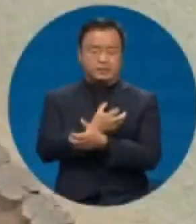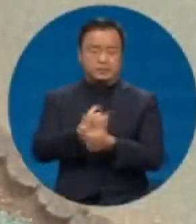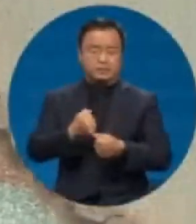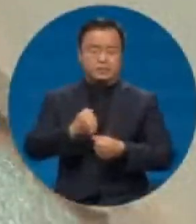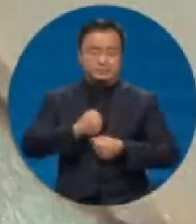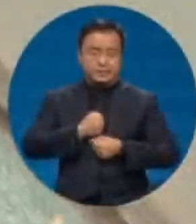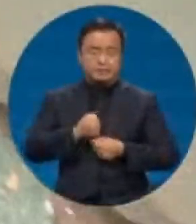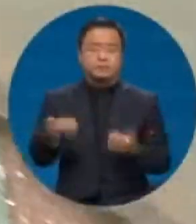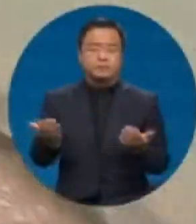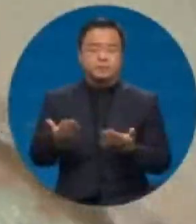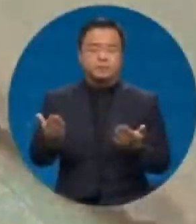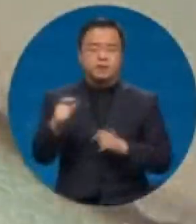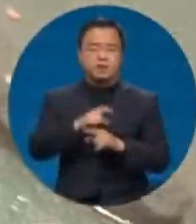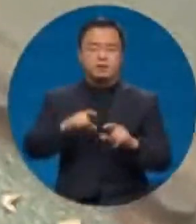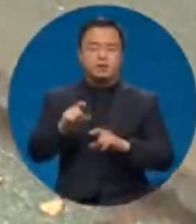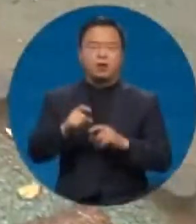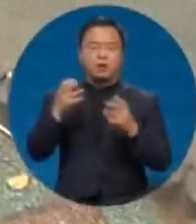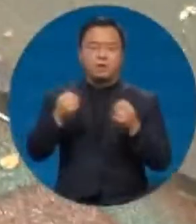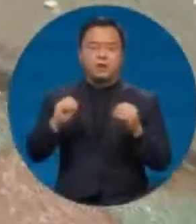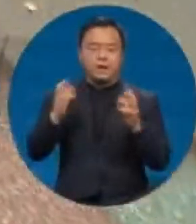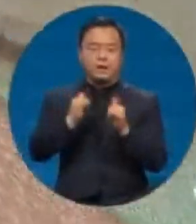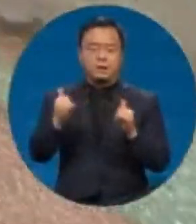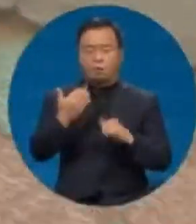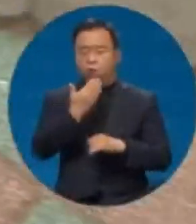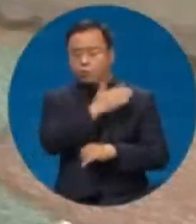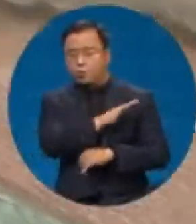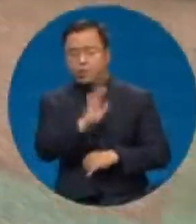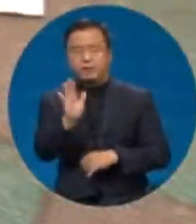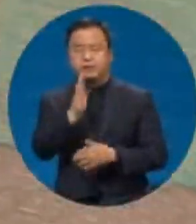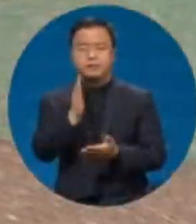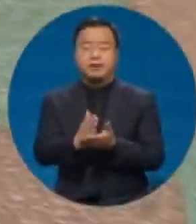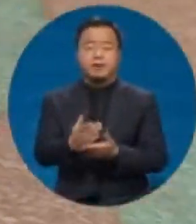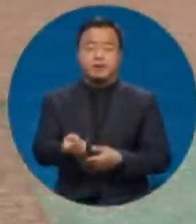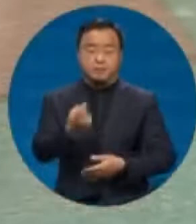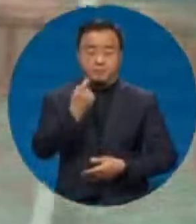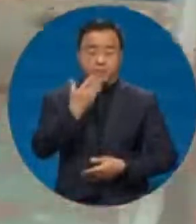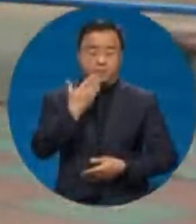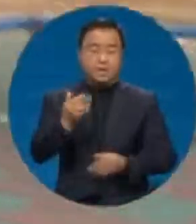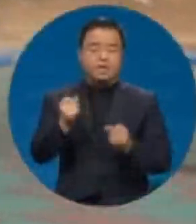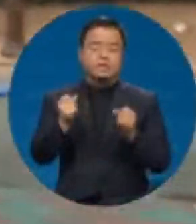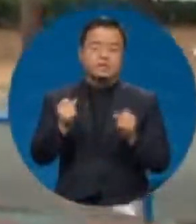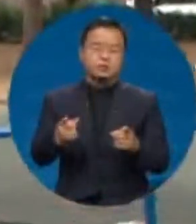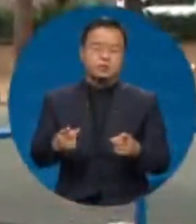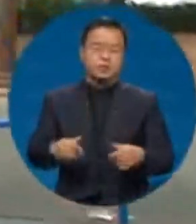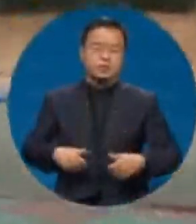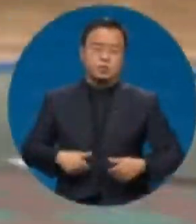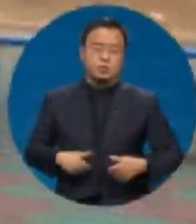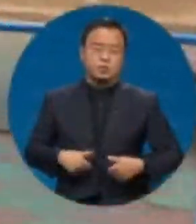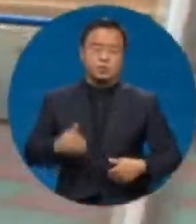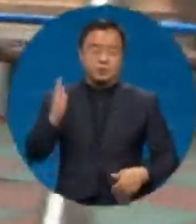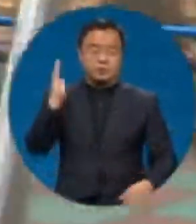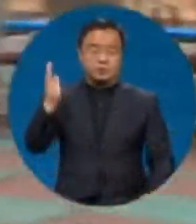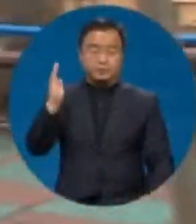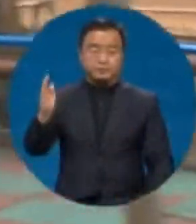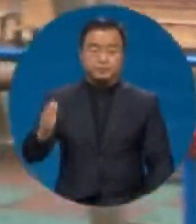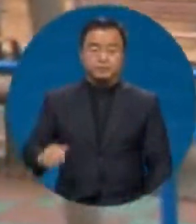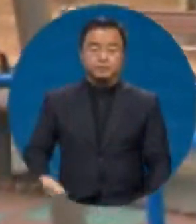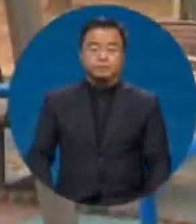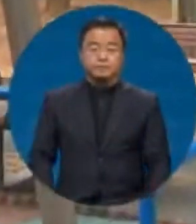충분히 많은 어린이들이 소외되지 않고 배울 수 있는 계기로 이어져야 한다는 목소리가 나옵니다 ebs 뉴스 8강